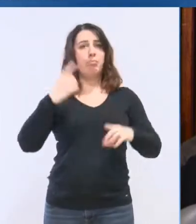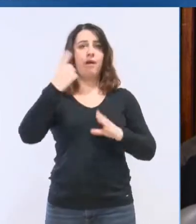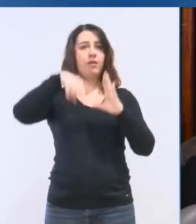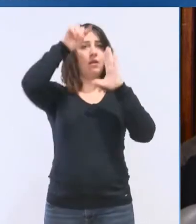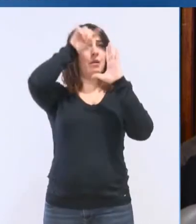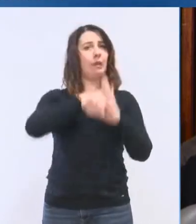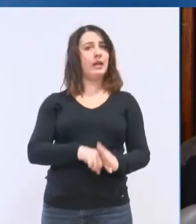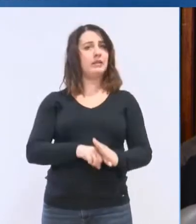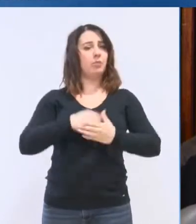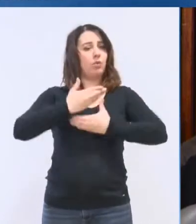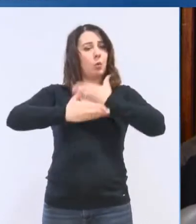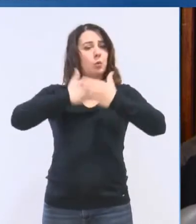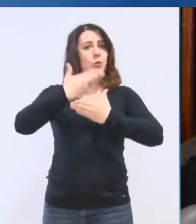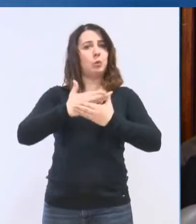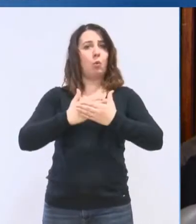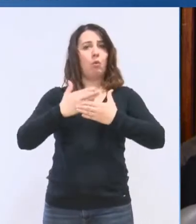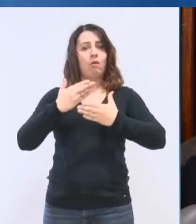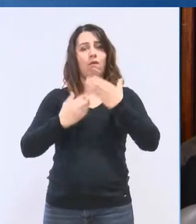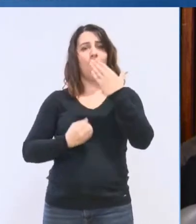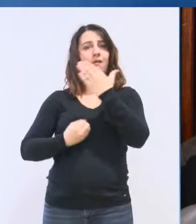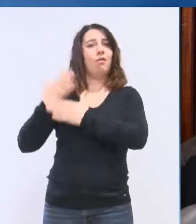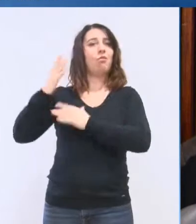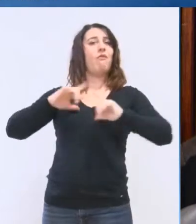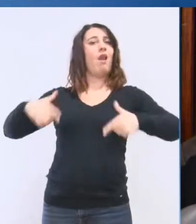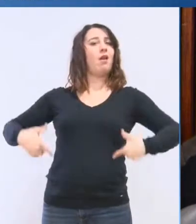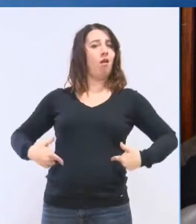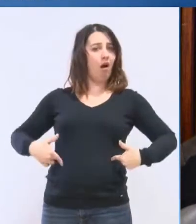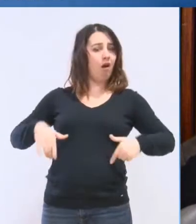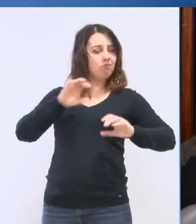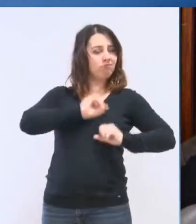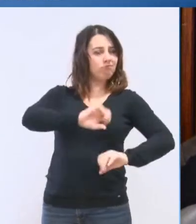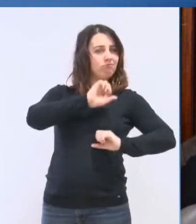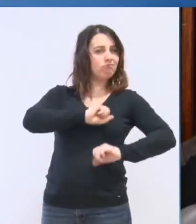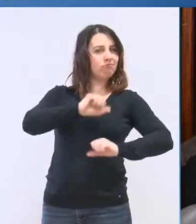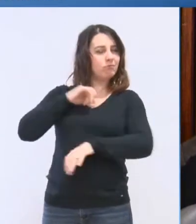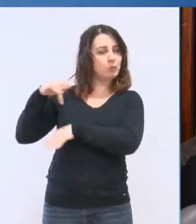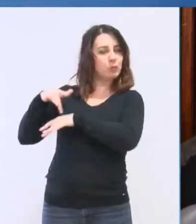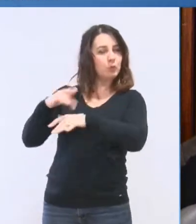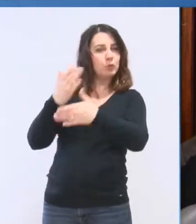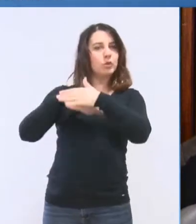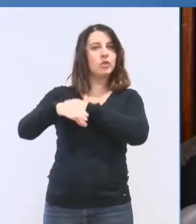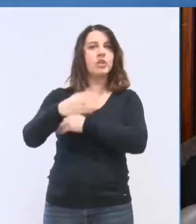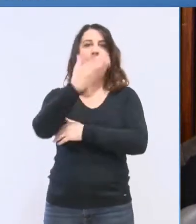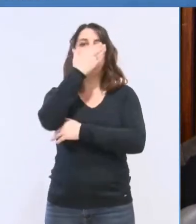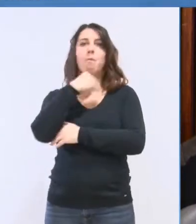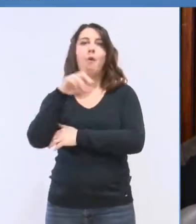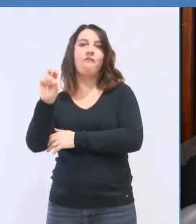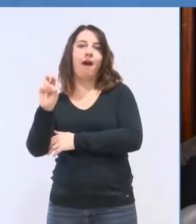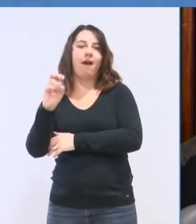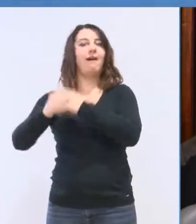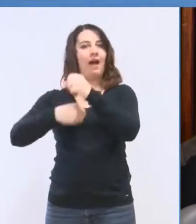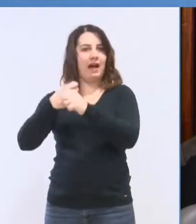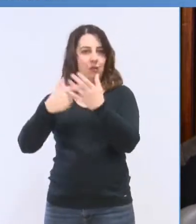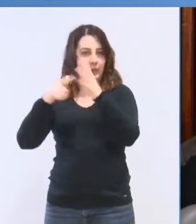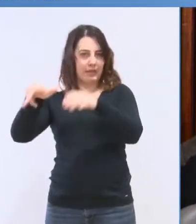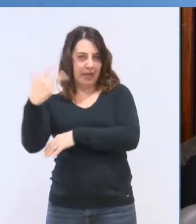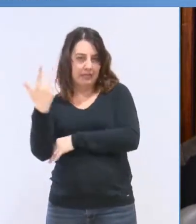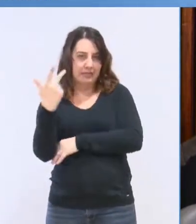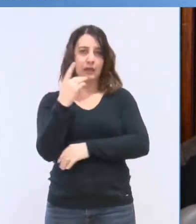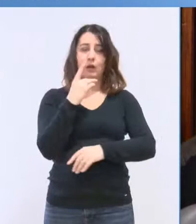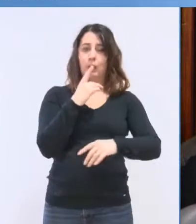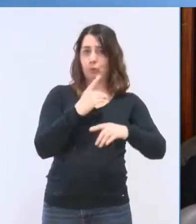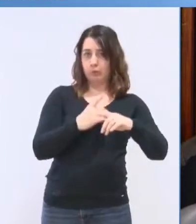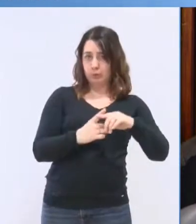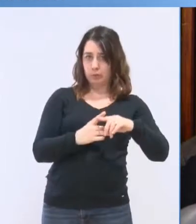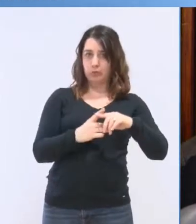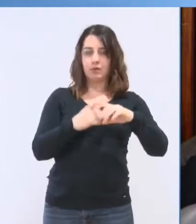dans la construction des futures écoles, et cela a été expérimenté à l'école Beauvert en 2013, puis